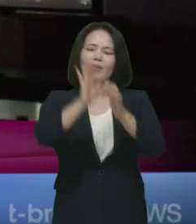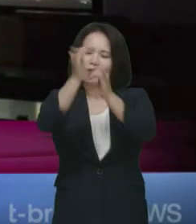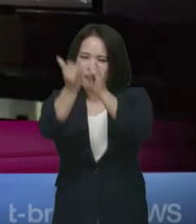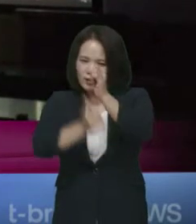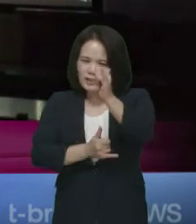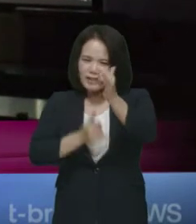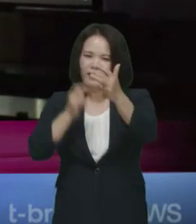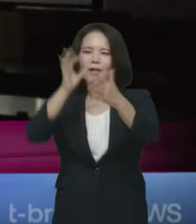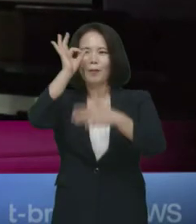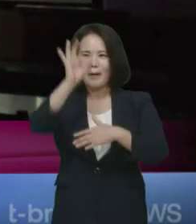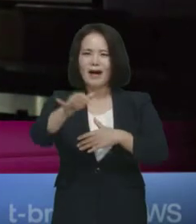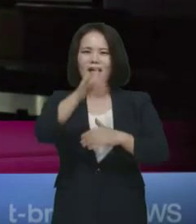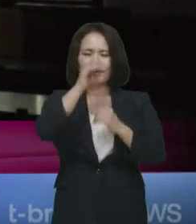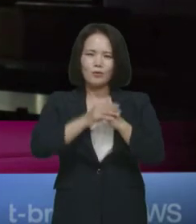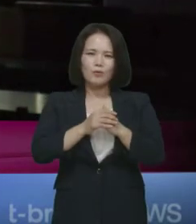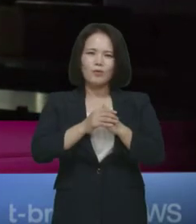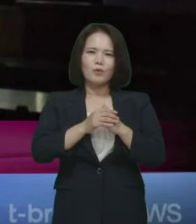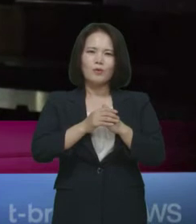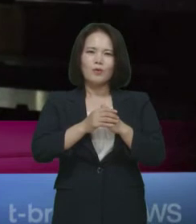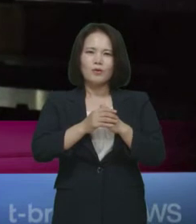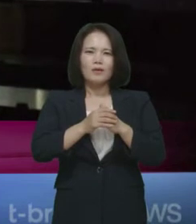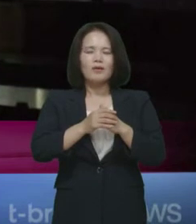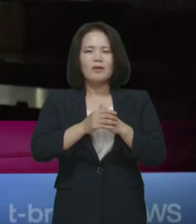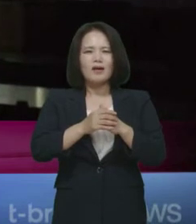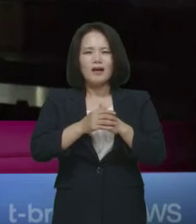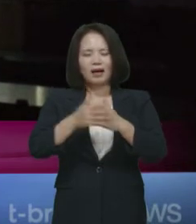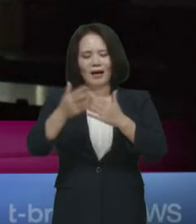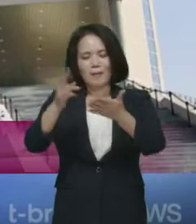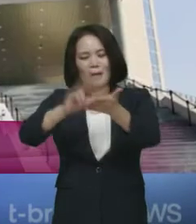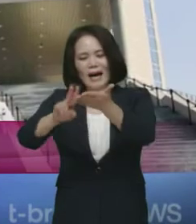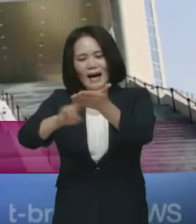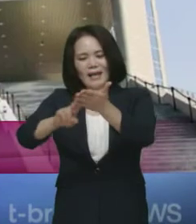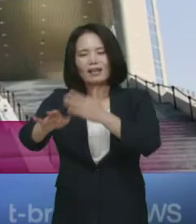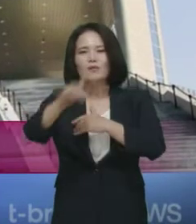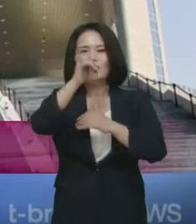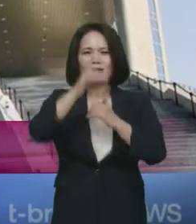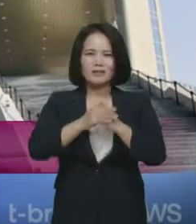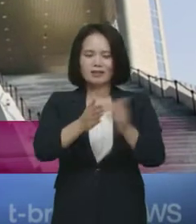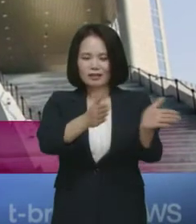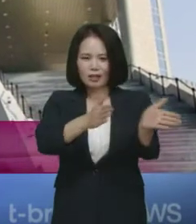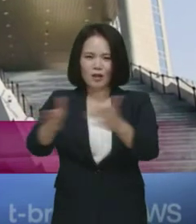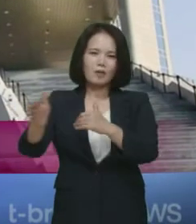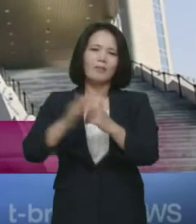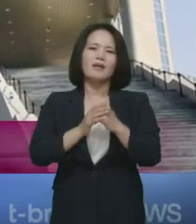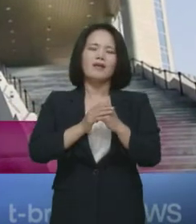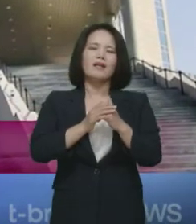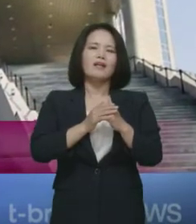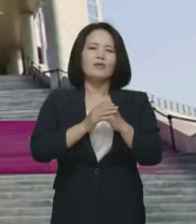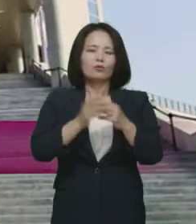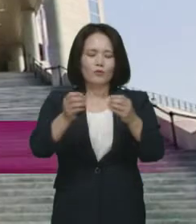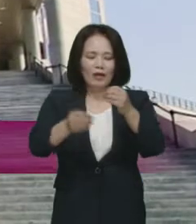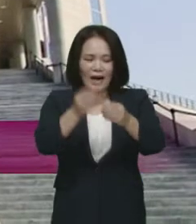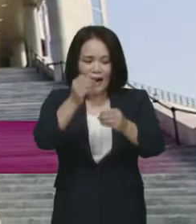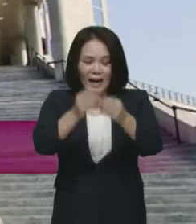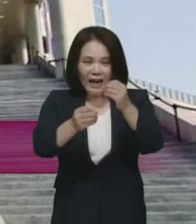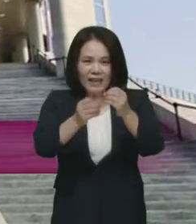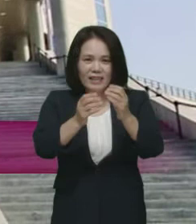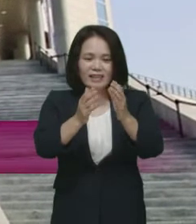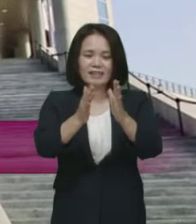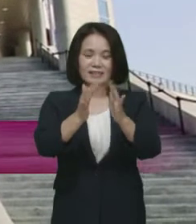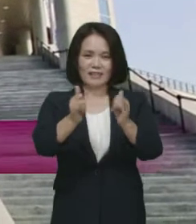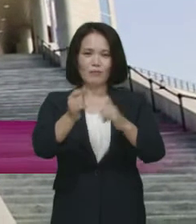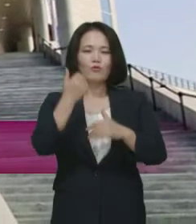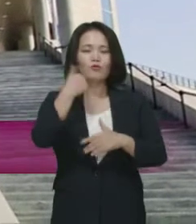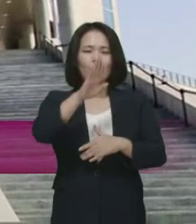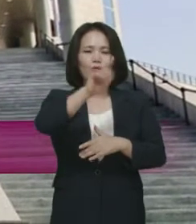수 있구요 수 나귀를 그 컨 애니메이션도 보실 수 있습니다 다음으로는 청록파 시인으로 활동은 안성 출신의